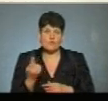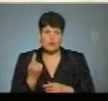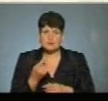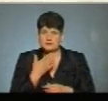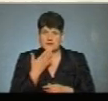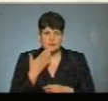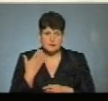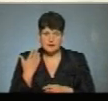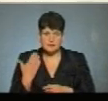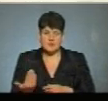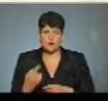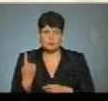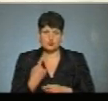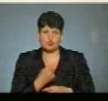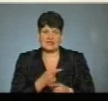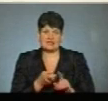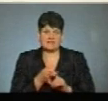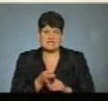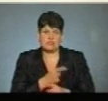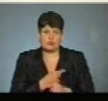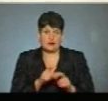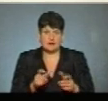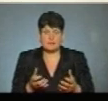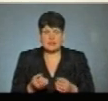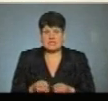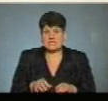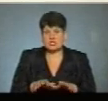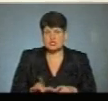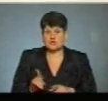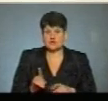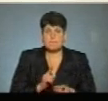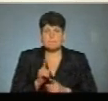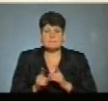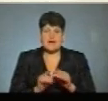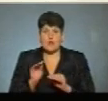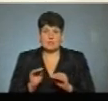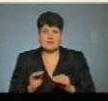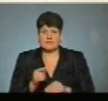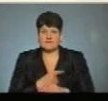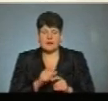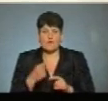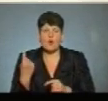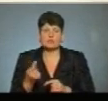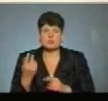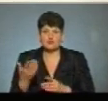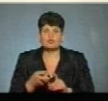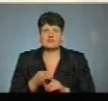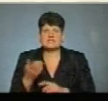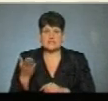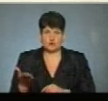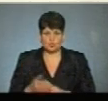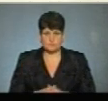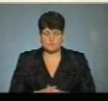коли зараз в області немає обласної інфекційної лікарні. Нам десь прийнято таке попереднє рішення, що переобладнання однієї з лікарень в